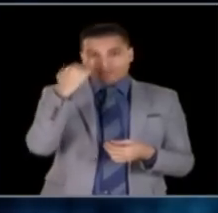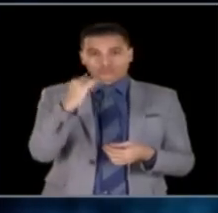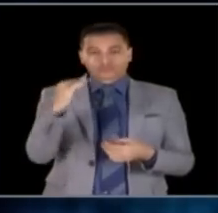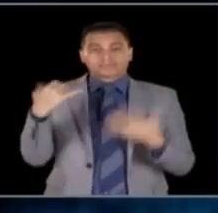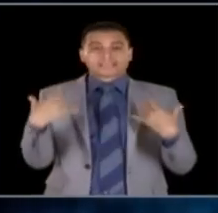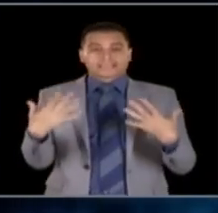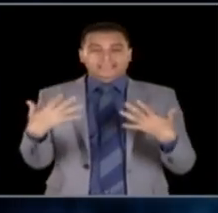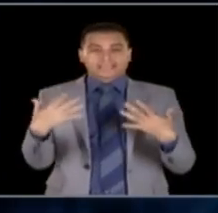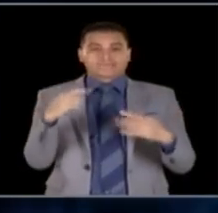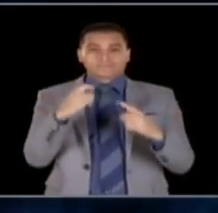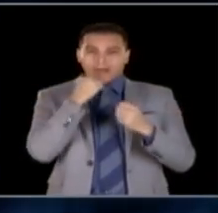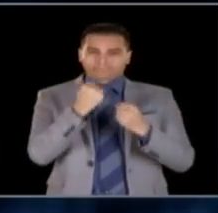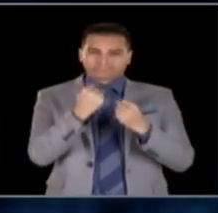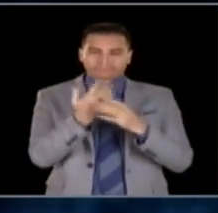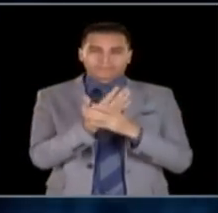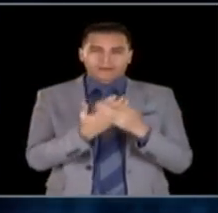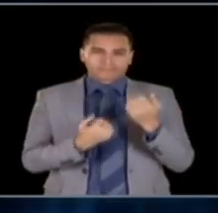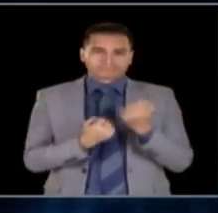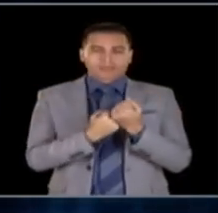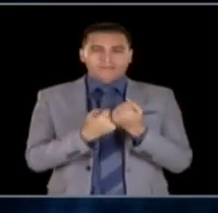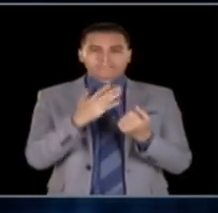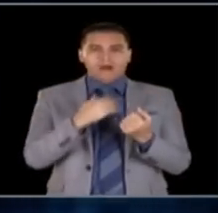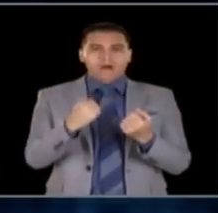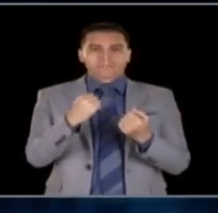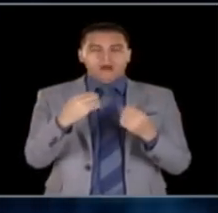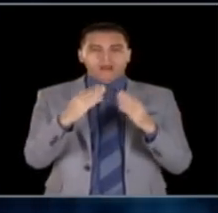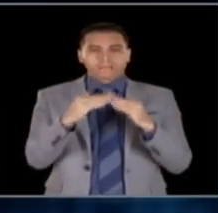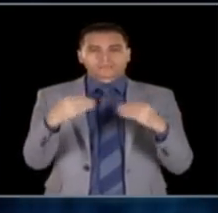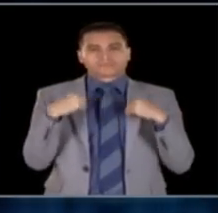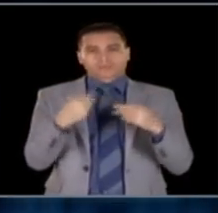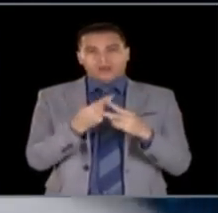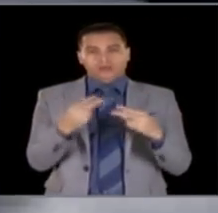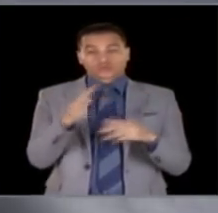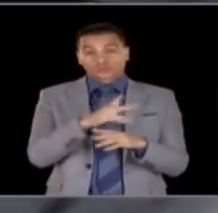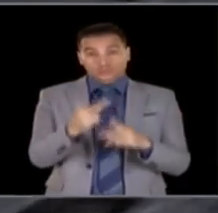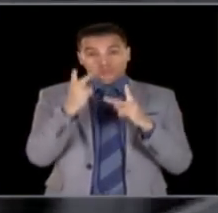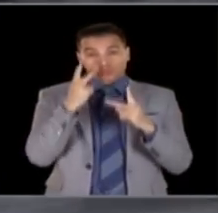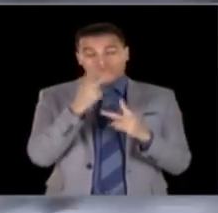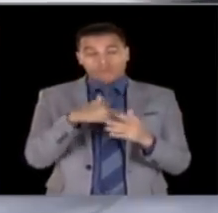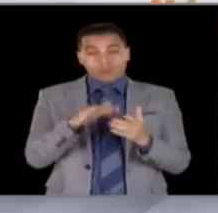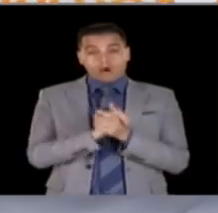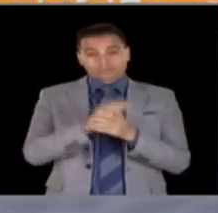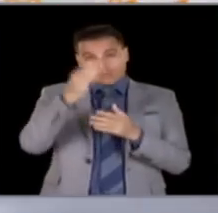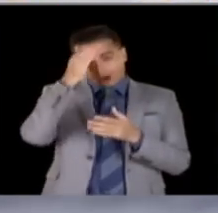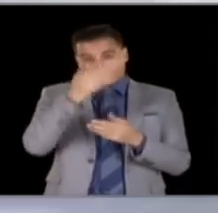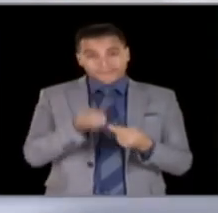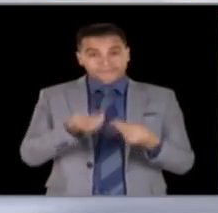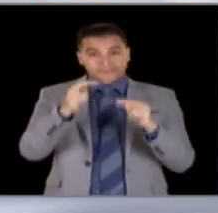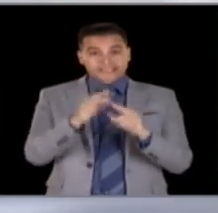3,802,500 جنيه في خزنة البنك الأهلي لرعاية أبطال مصر الرياضيين. تعالوا نشوف أصحابنا العباقرة